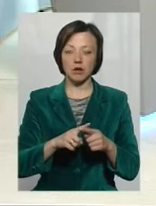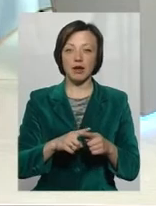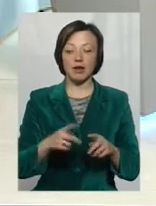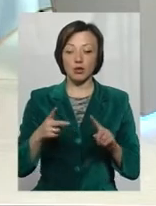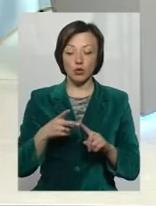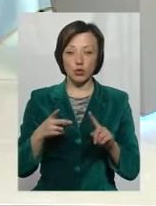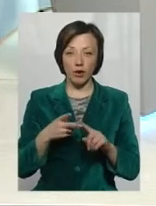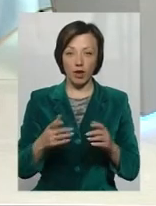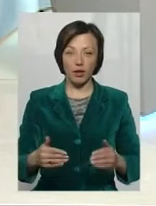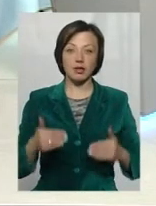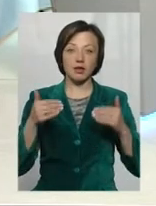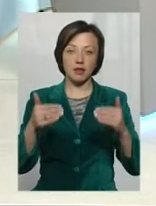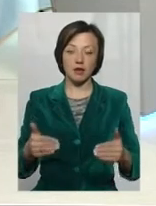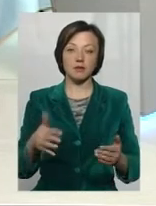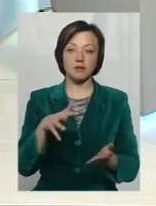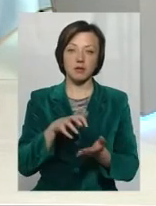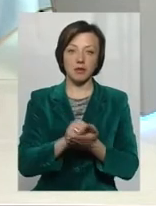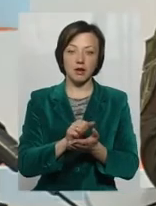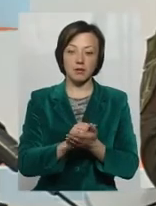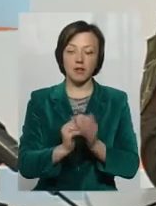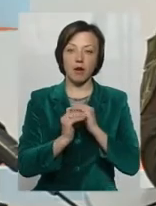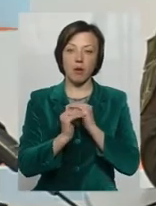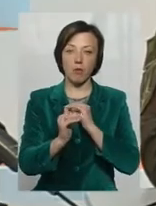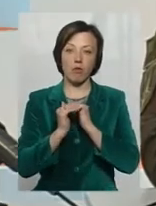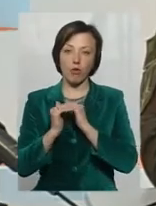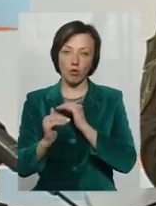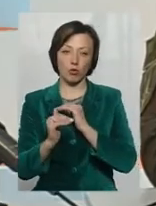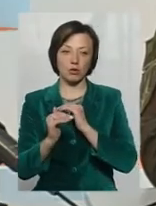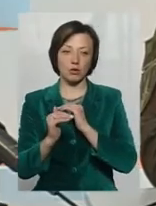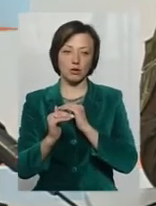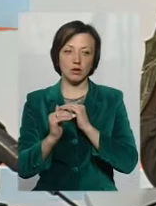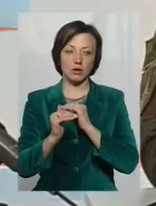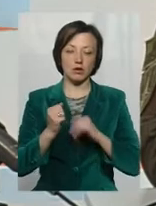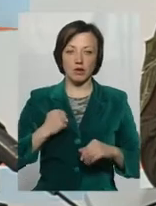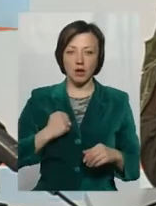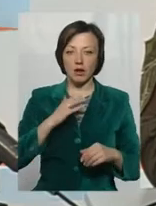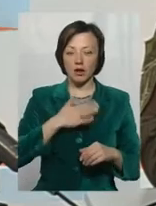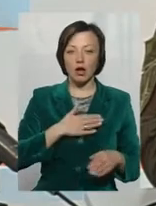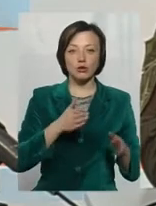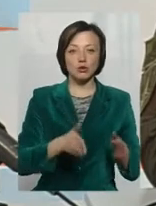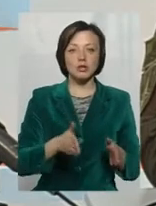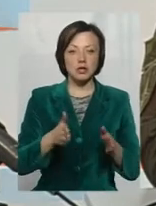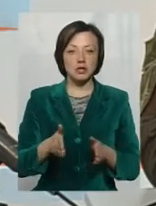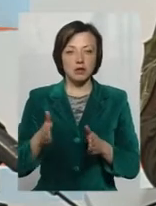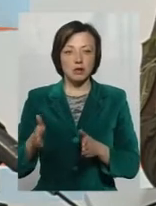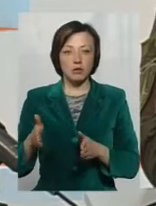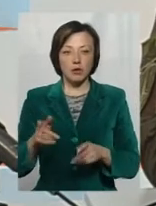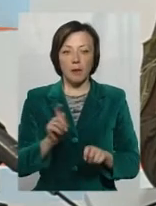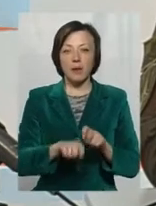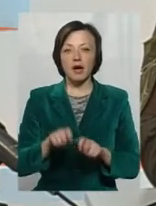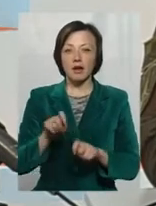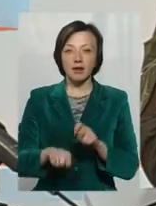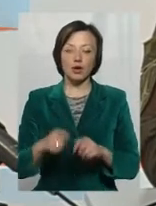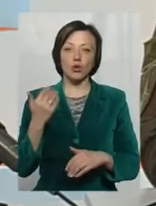це етап, на якому ми займаємося на полігоні. Будемо говорити, що в нас нашу систему перевірки